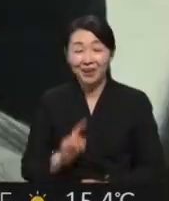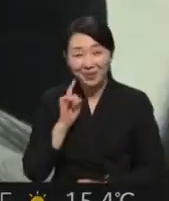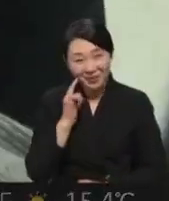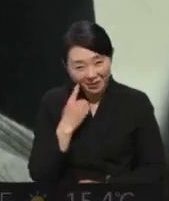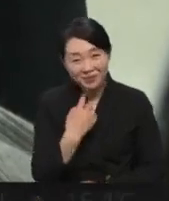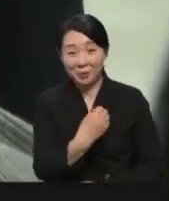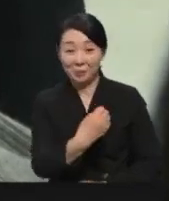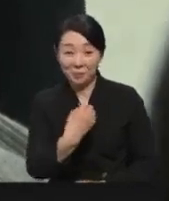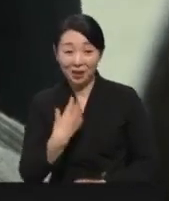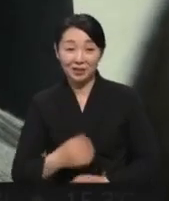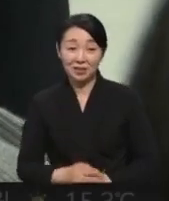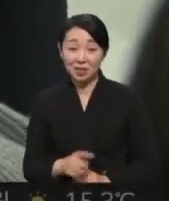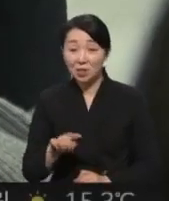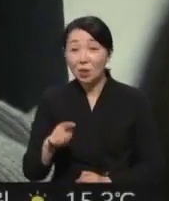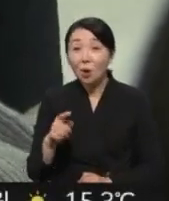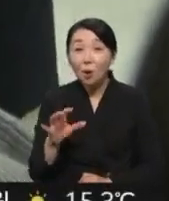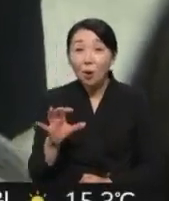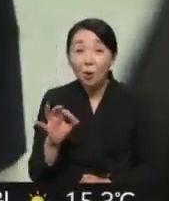멋있어요. 이거 5,000원인가요?